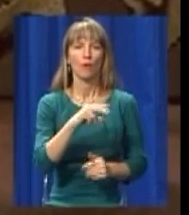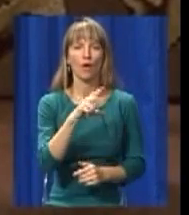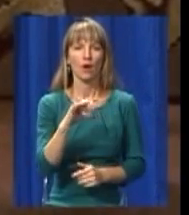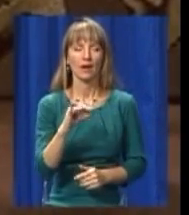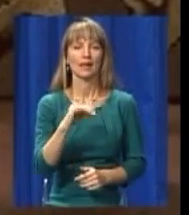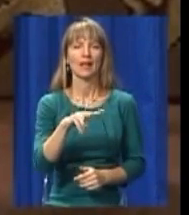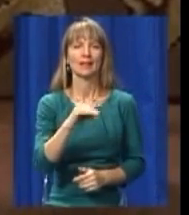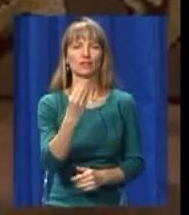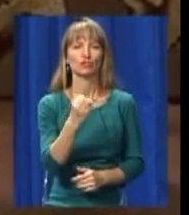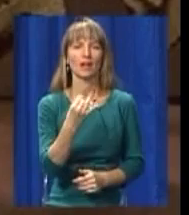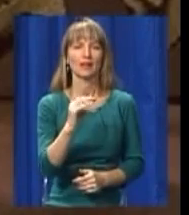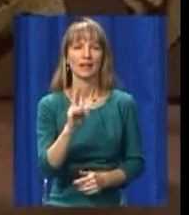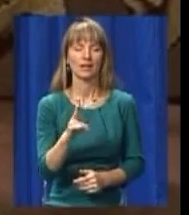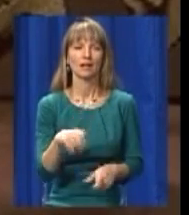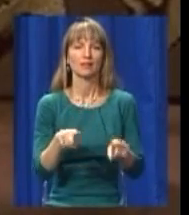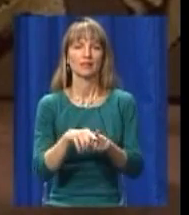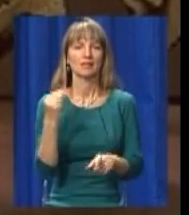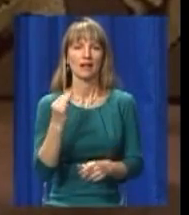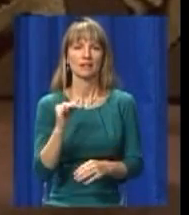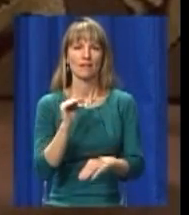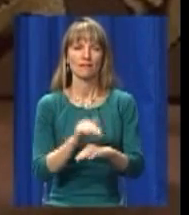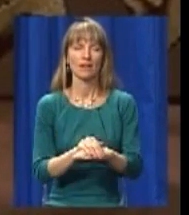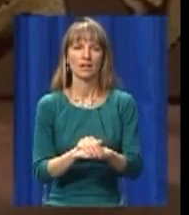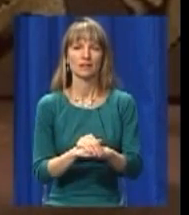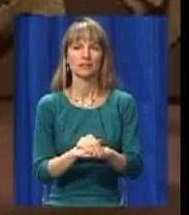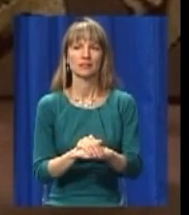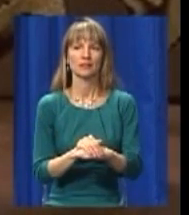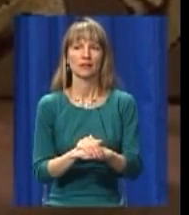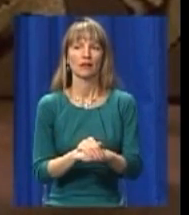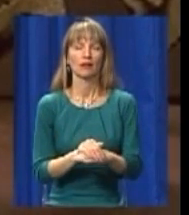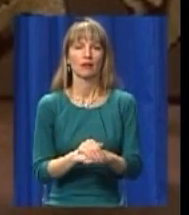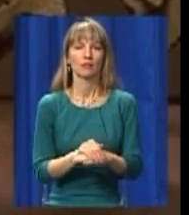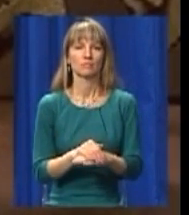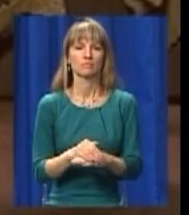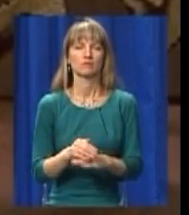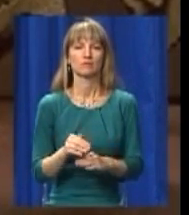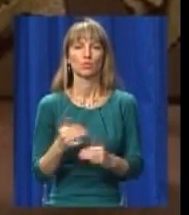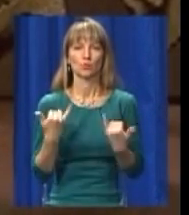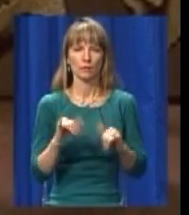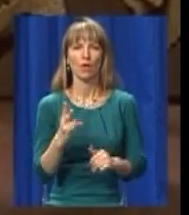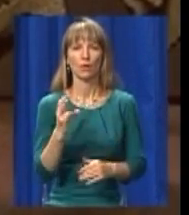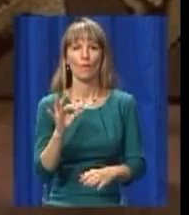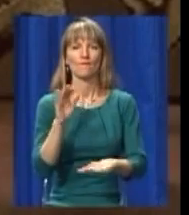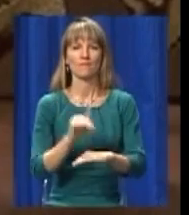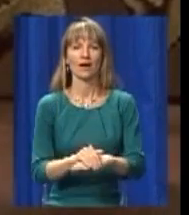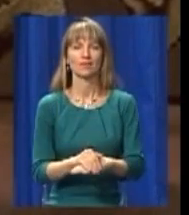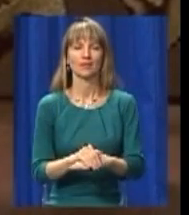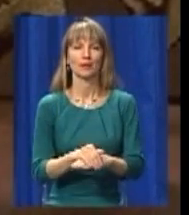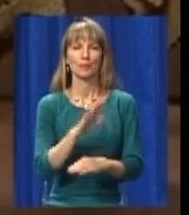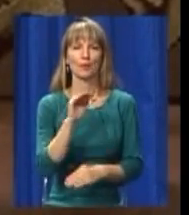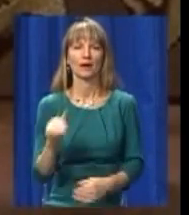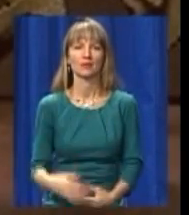лишайники. Ось такий цікавий факт. Несподівано. Але ж факт. Ну,